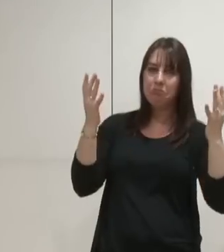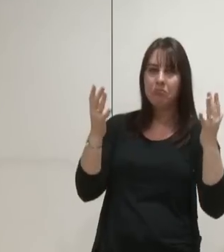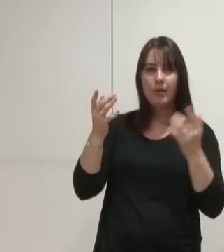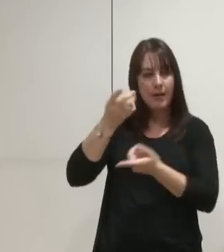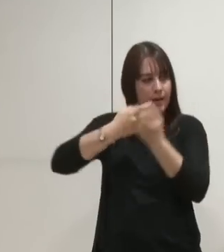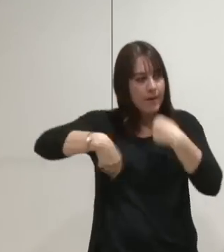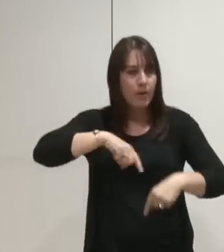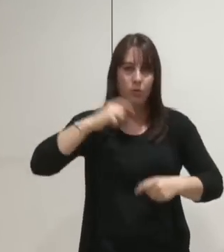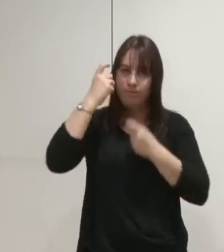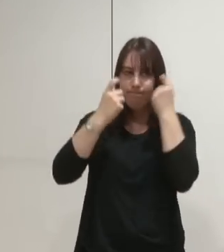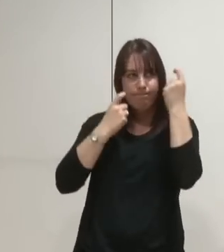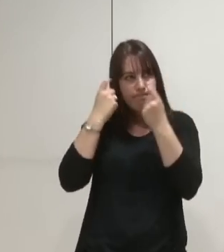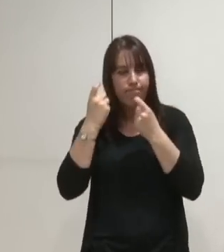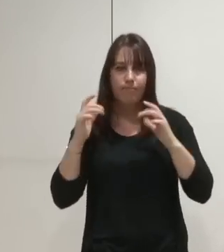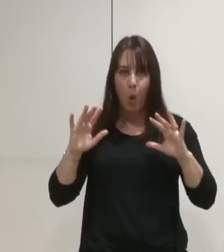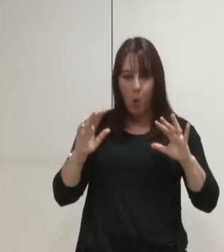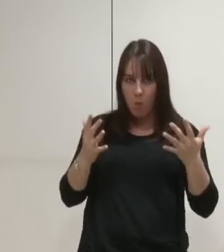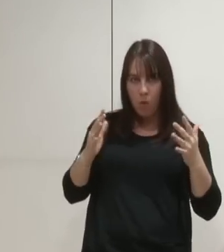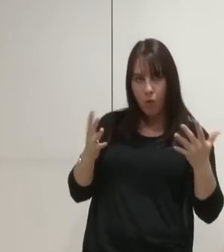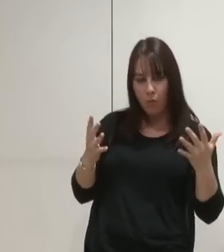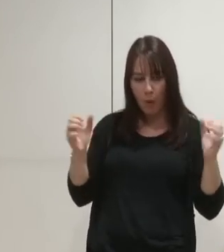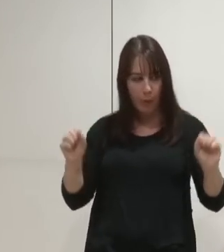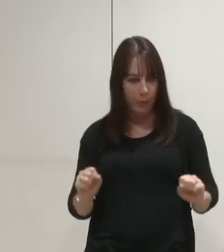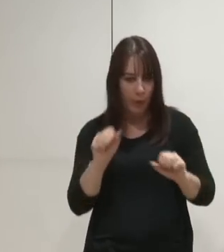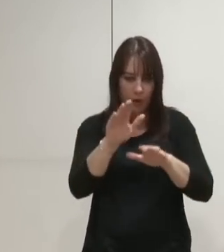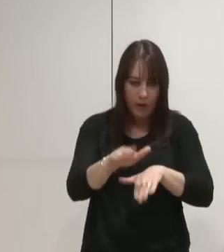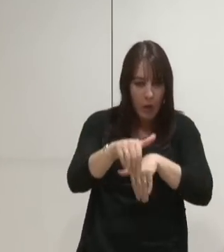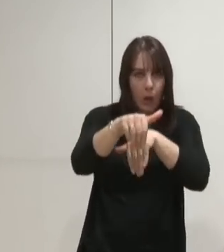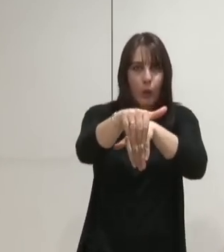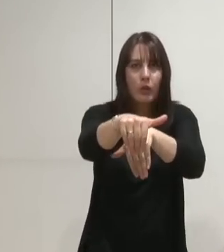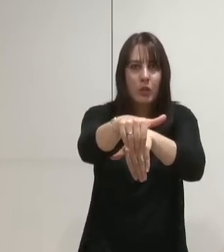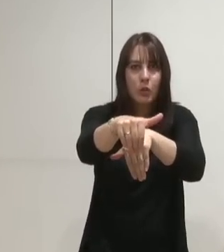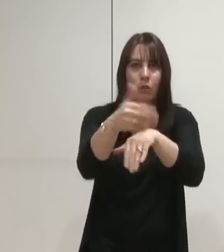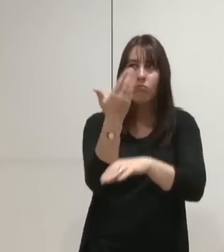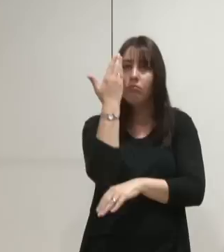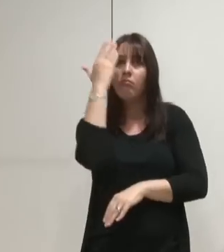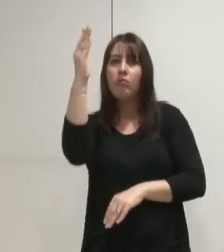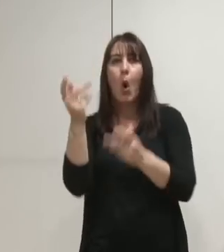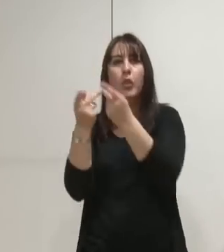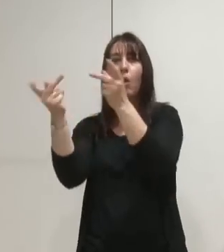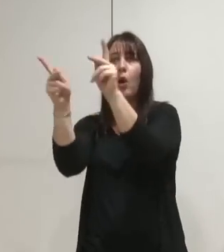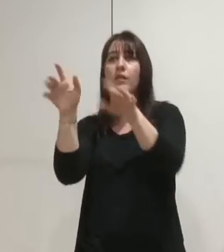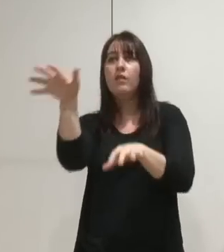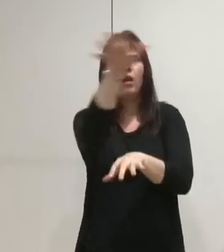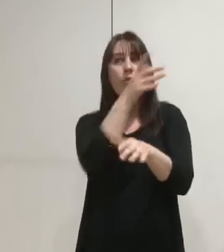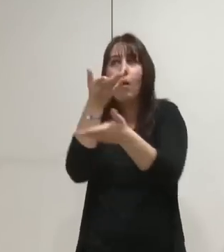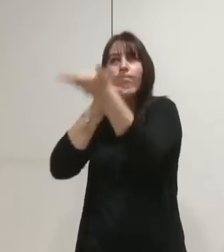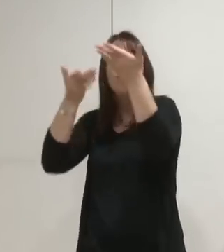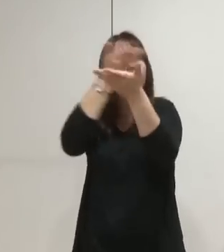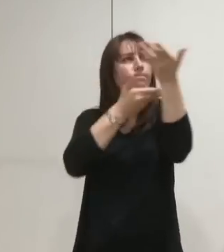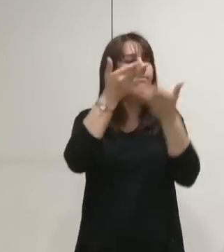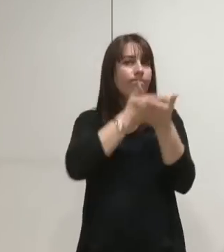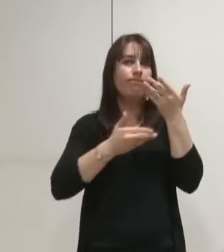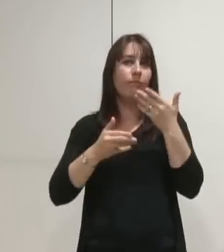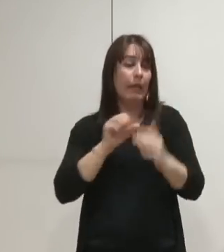dans ce cadre- làà nous allons pouvoir éventuellement aussi continuer à discuter avec les autres collectivités pour qu'elle n'embrayille pas